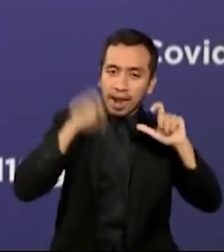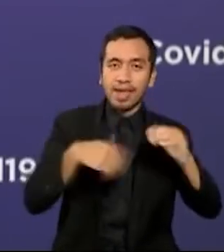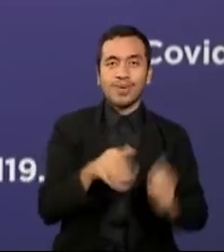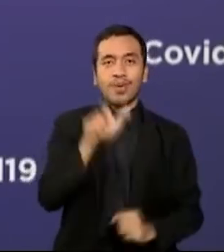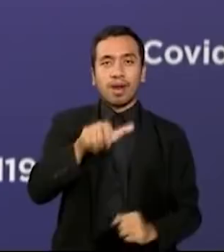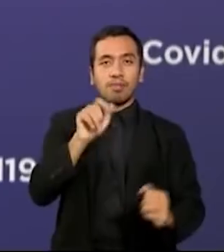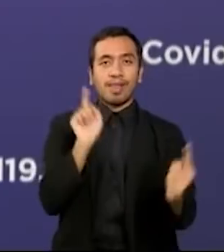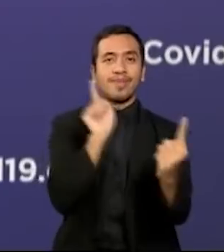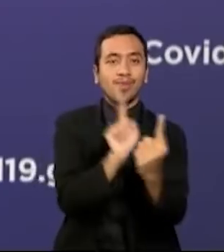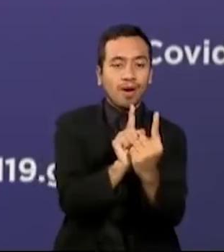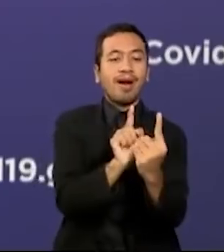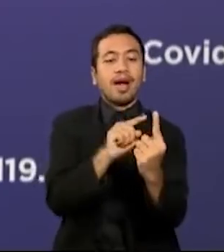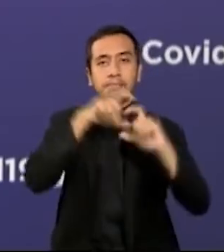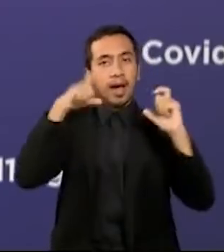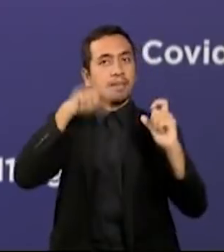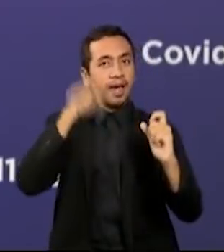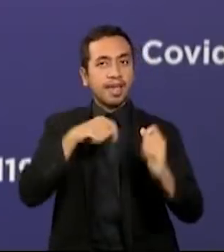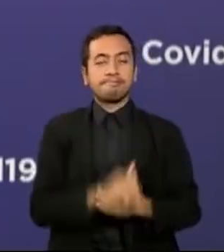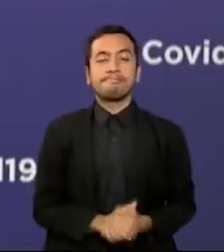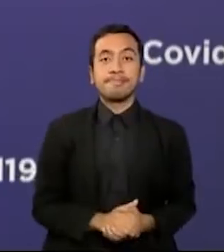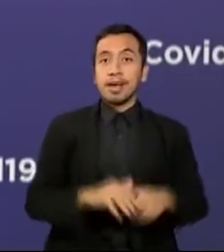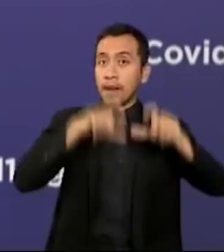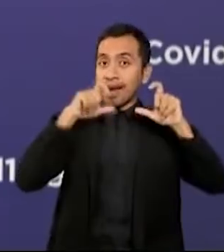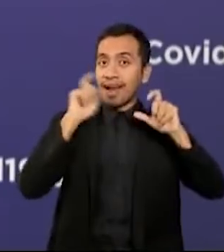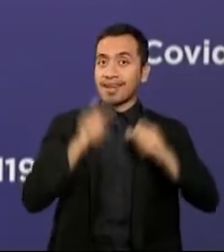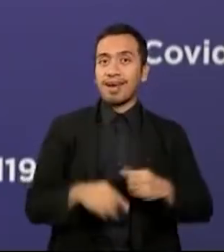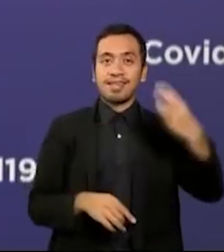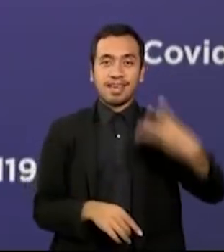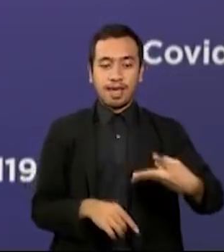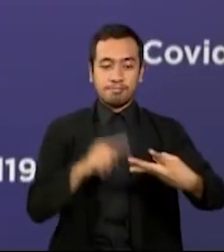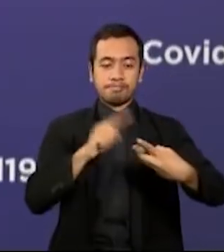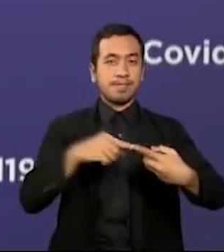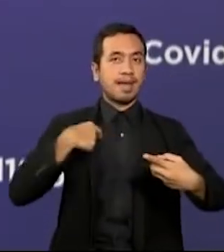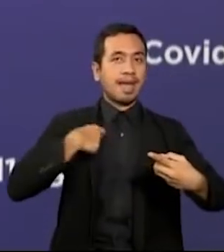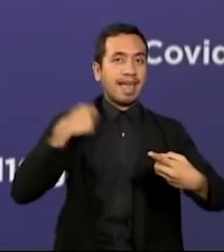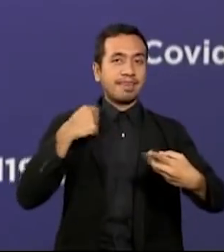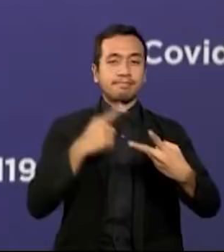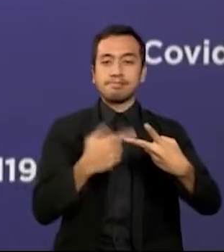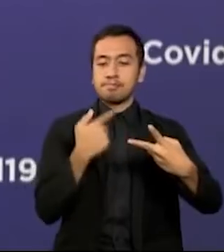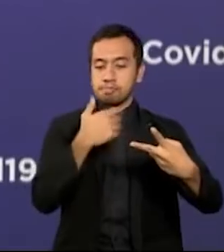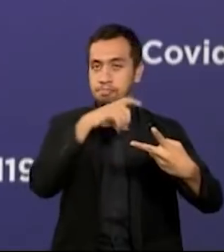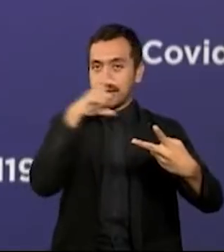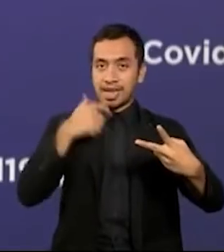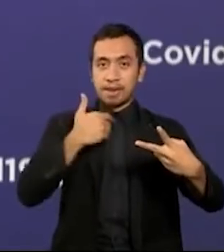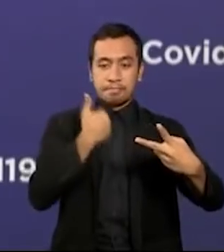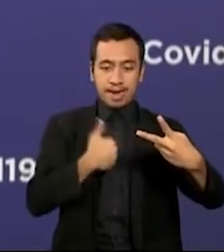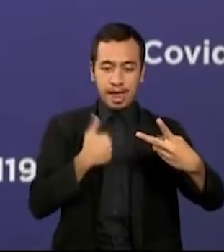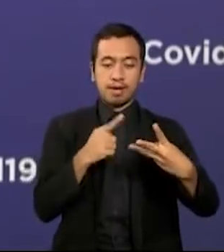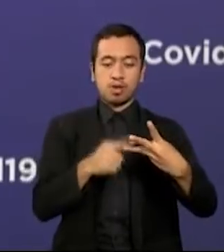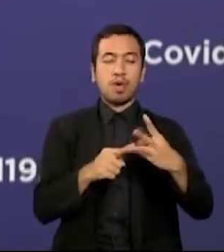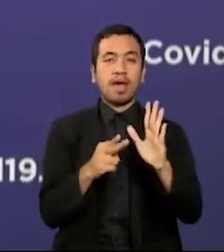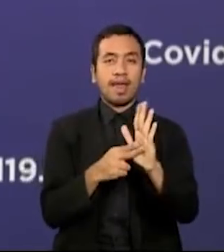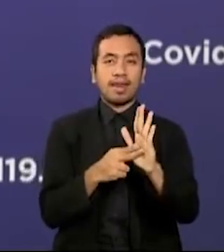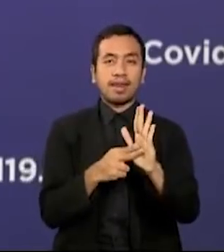Saudara-saudari sekalian, ada 3 jenis masker, yaitu masker kain, masker bedah, dan masker